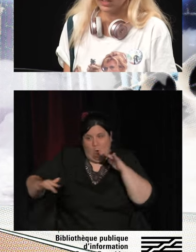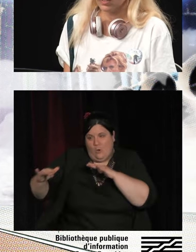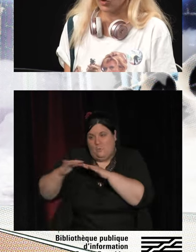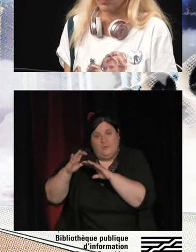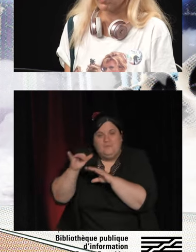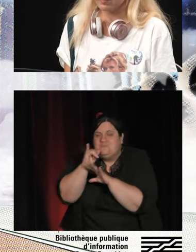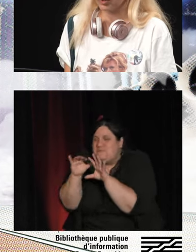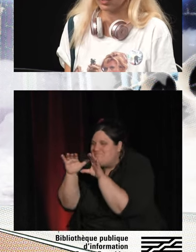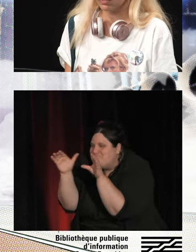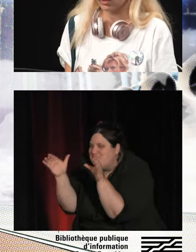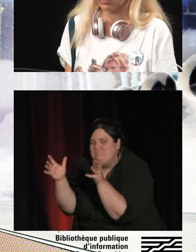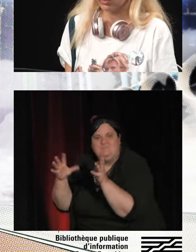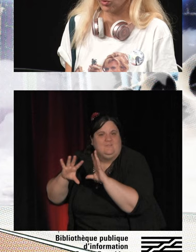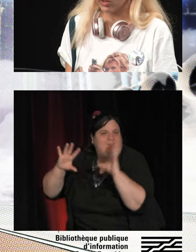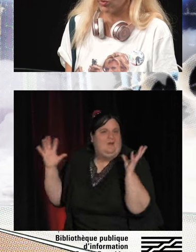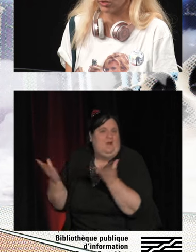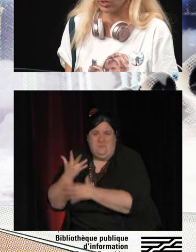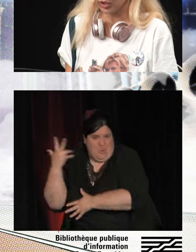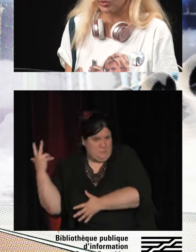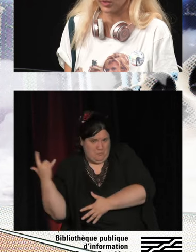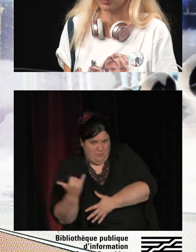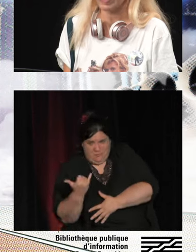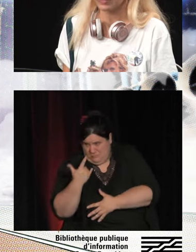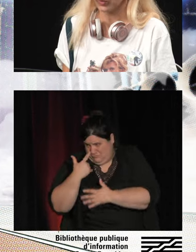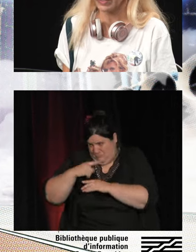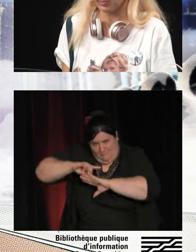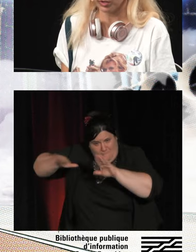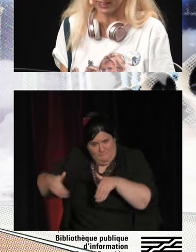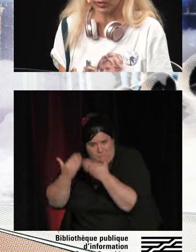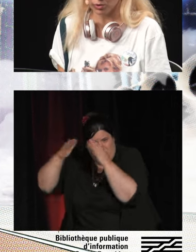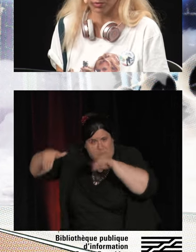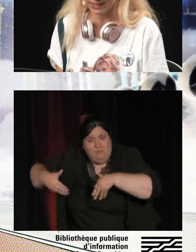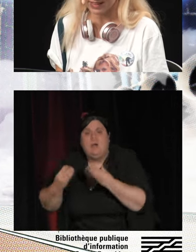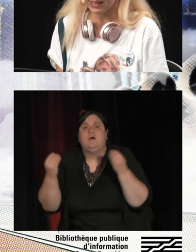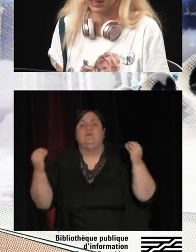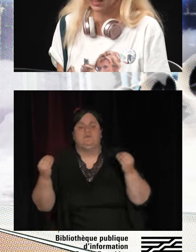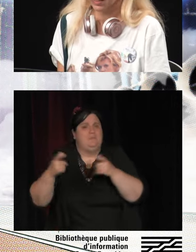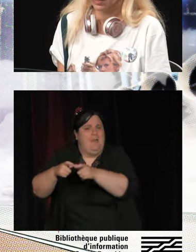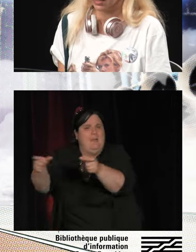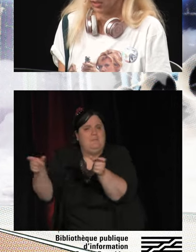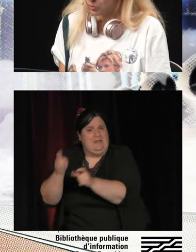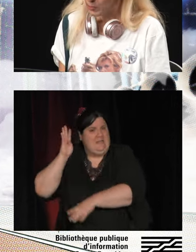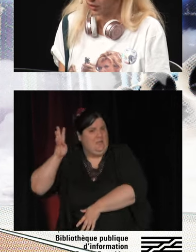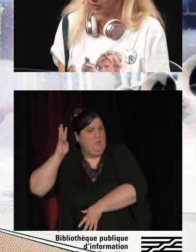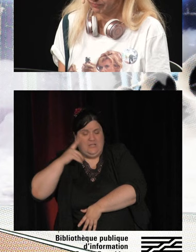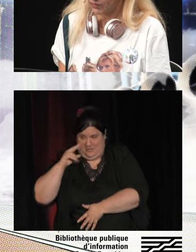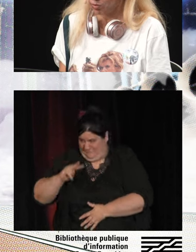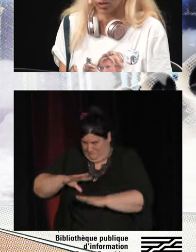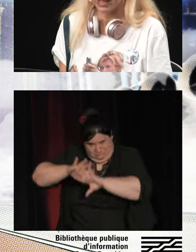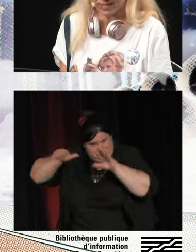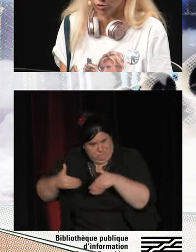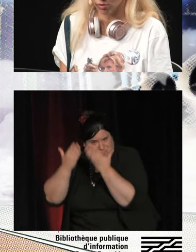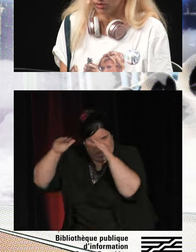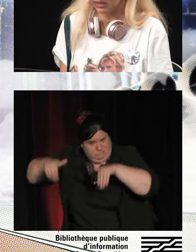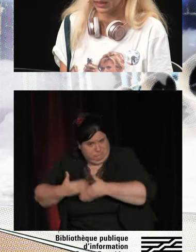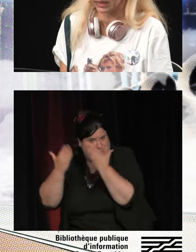part. En gros, vous êtes pendant 3 jours non-stop au Palais des Congrès et pendant 24 heures sur 24, il y a du speedrun